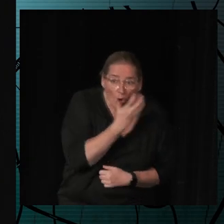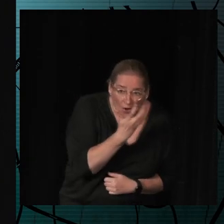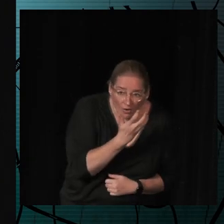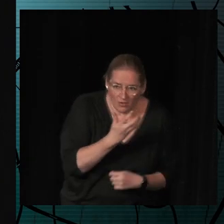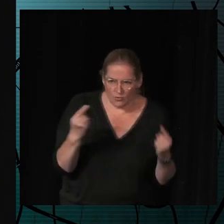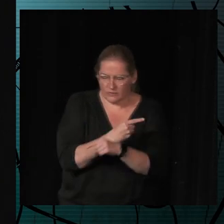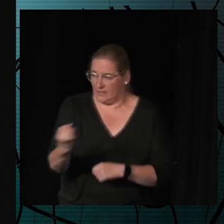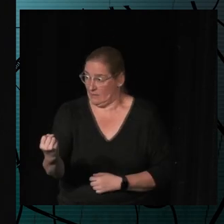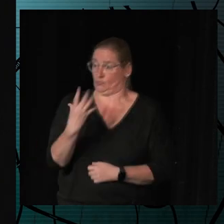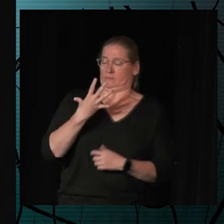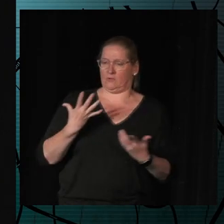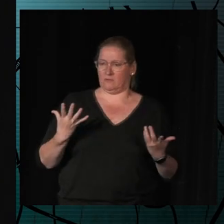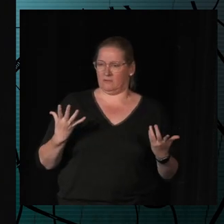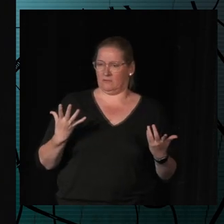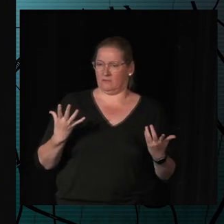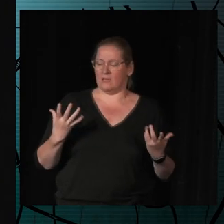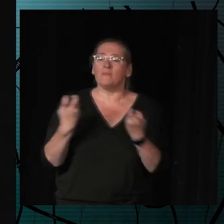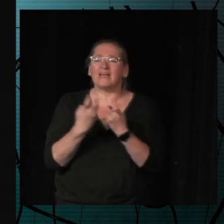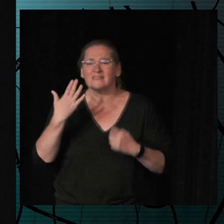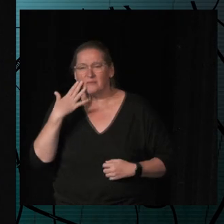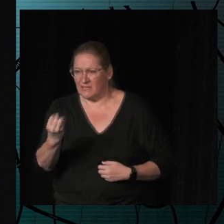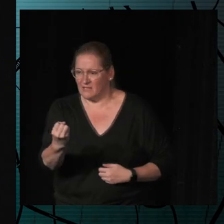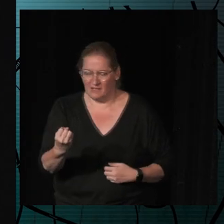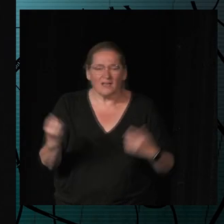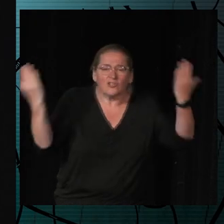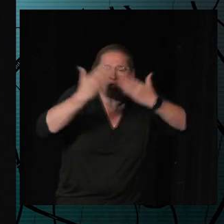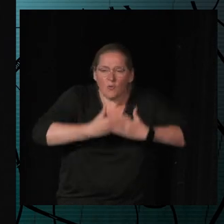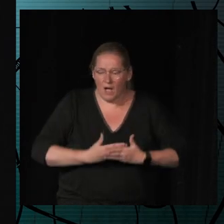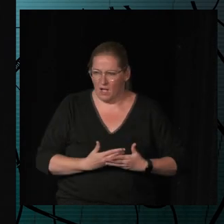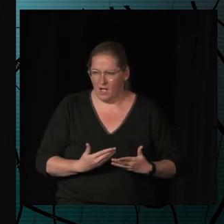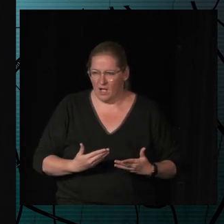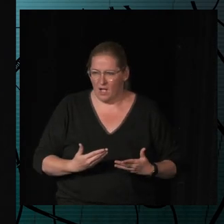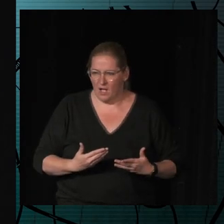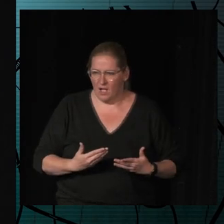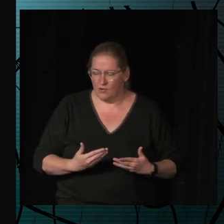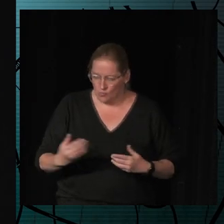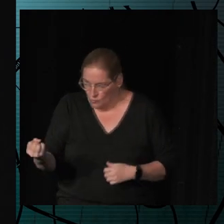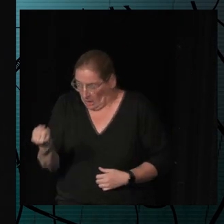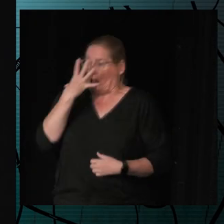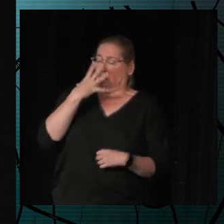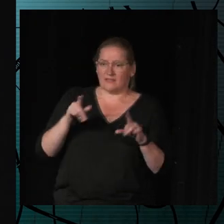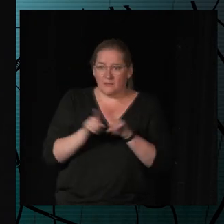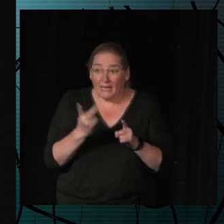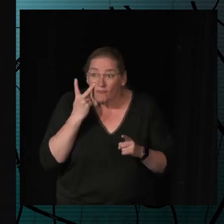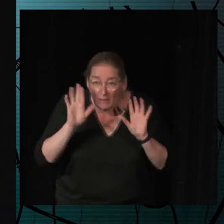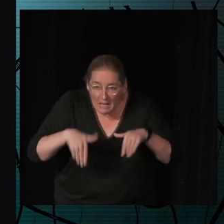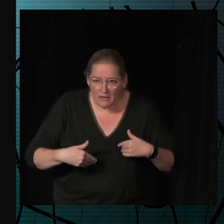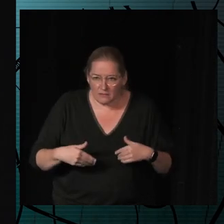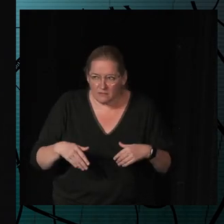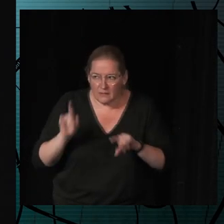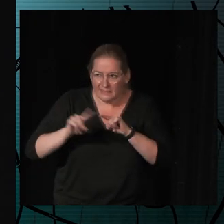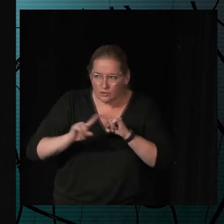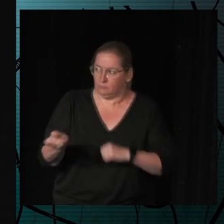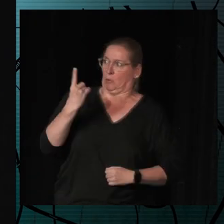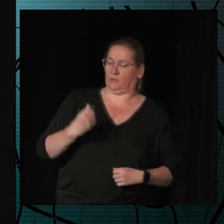extrêmement peu de jeux de mettre face quelque chose on ne voit plus de la même manière qu'on est dans le noir on serait exposé à trop de lumière et là effectivement on pourrait avoir quelque